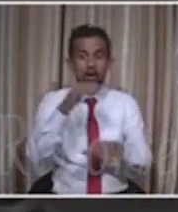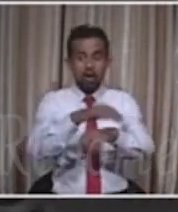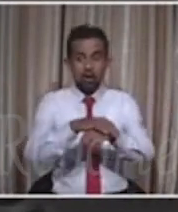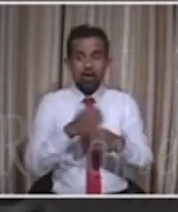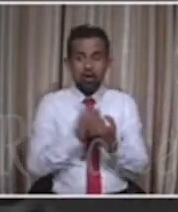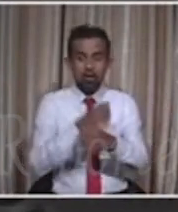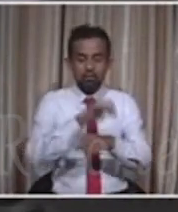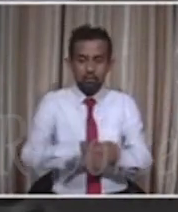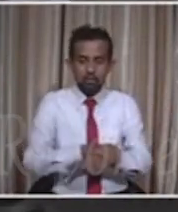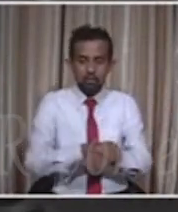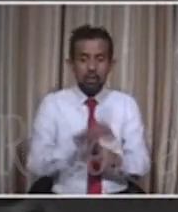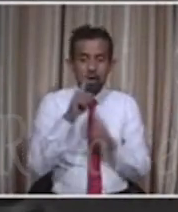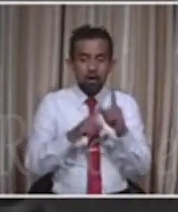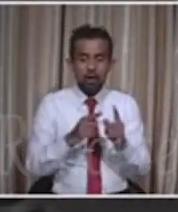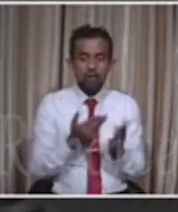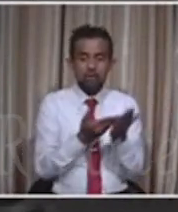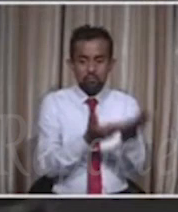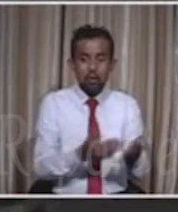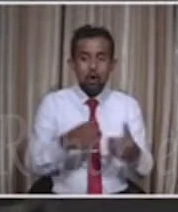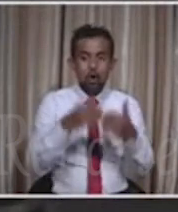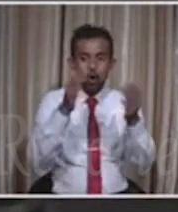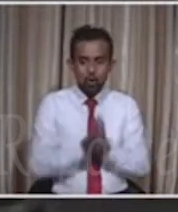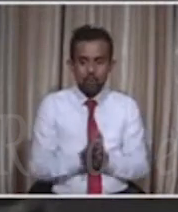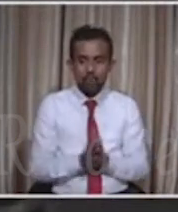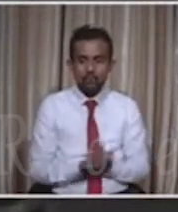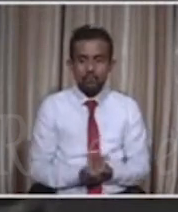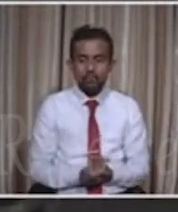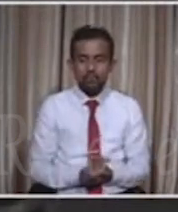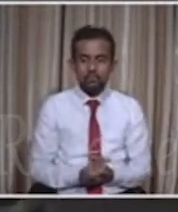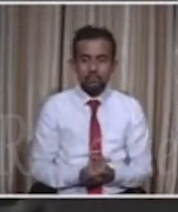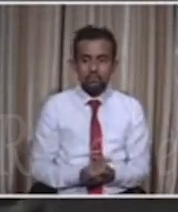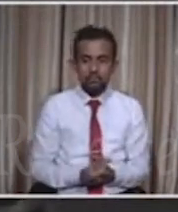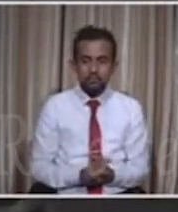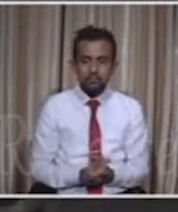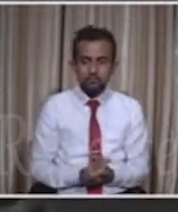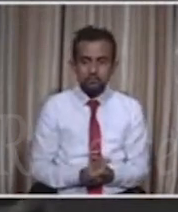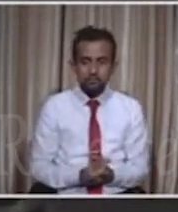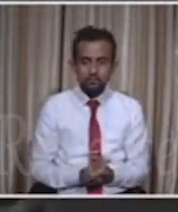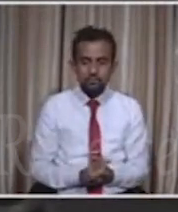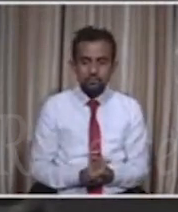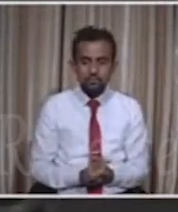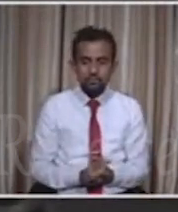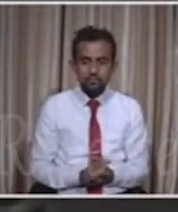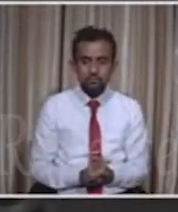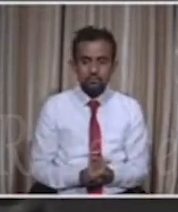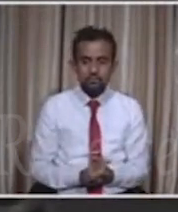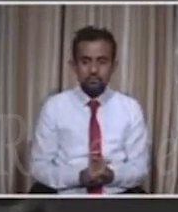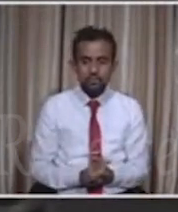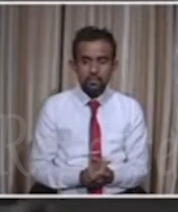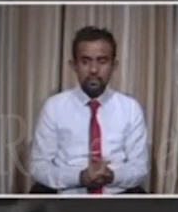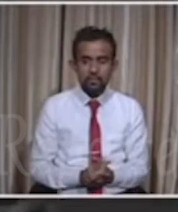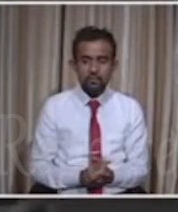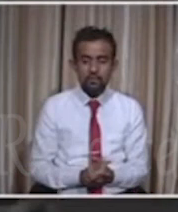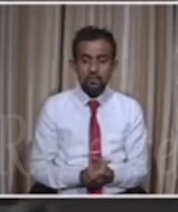හදනවා. මම එතුමියගේ කතාව සභාගත කරනවා සම්පූර්ණ කතාවම. ඊළඟට කාලය අවසන් වෙලා තියෙනවා. අවසන් කරනවා